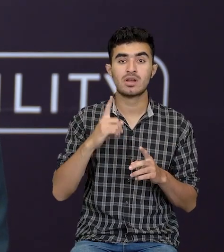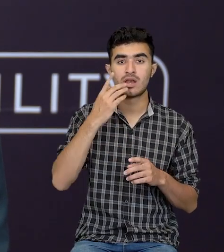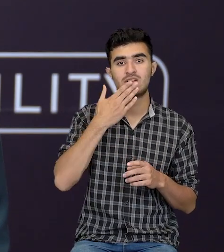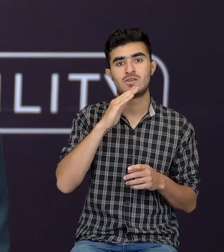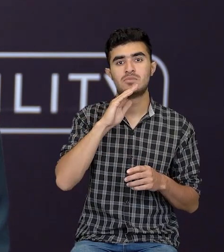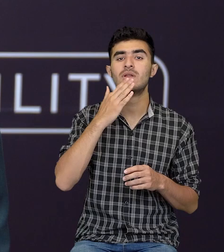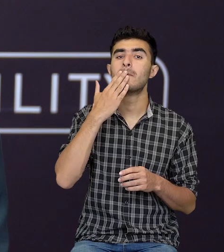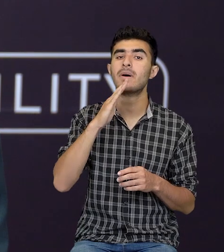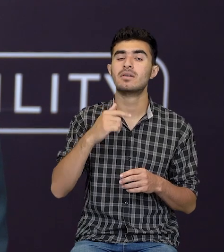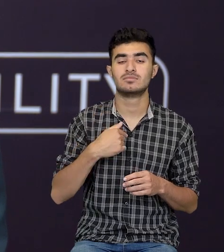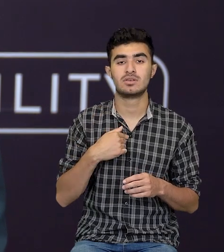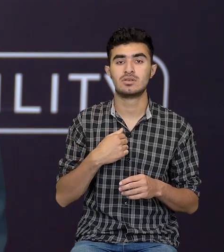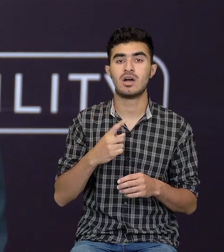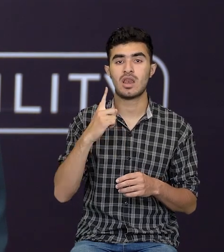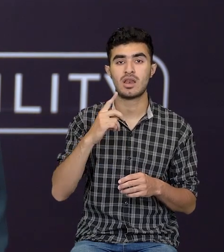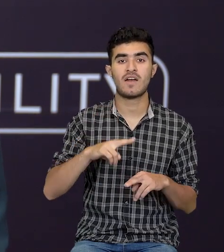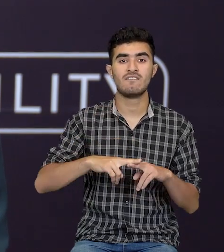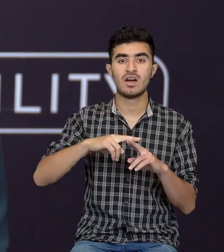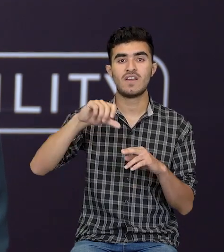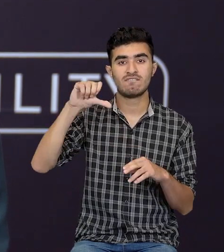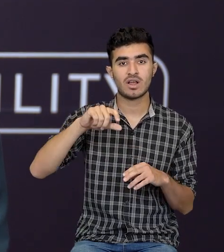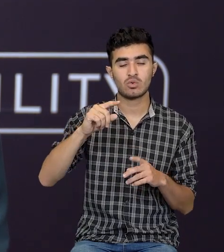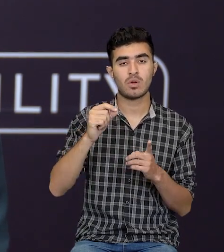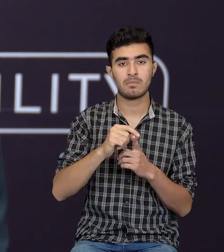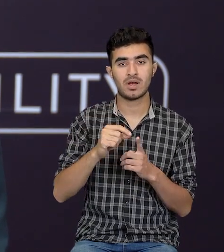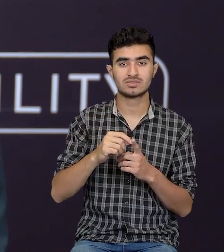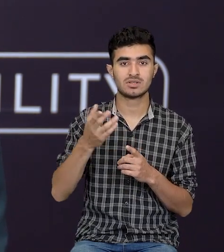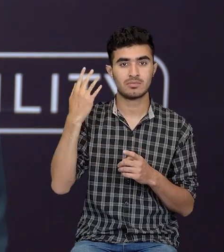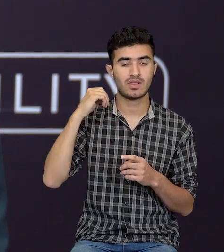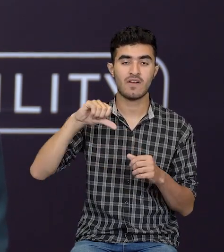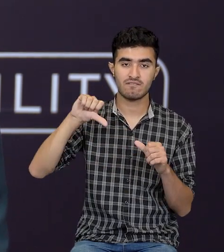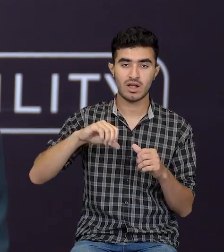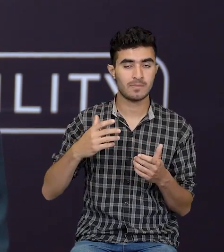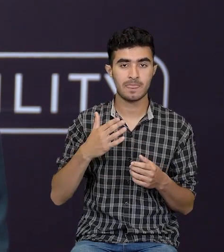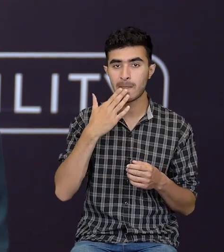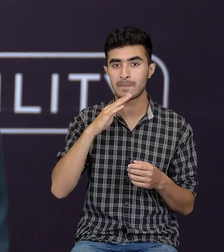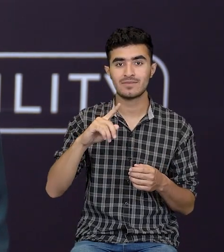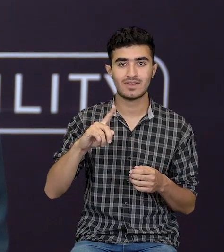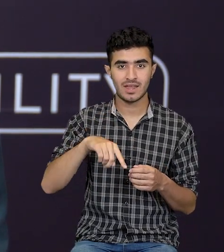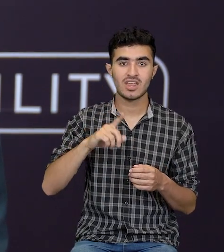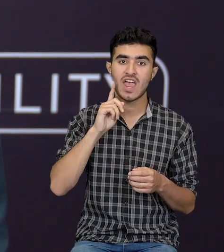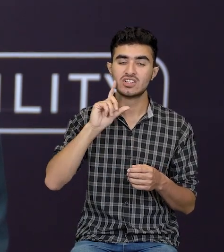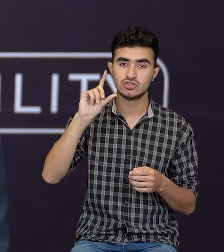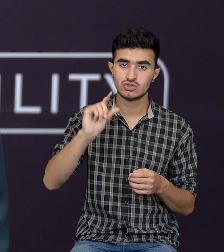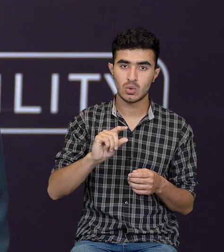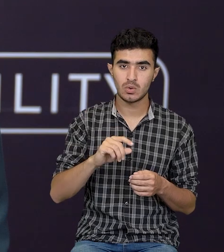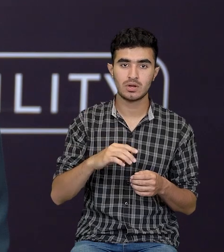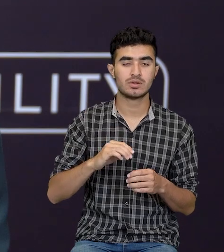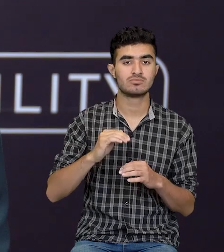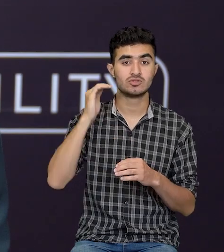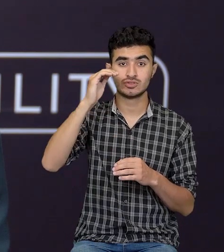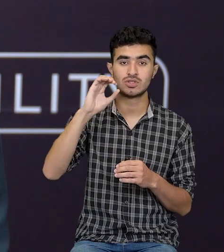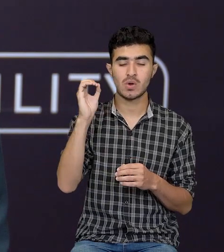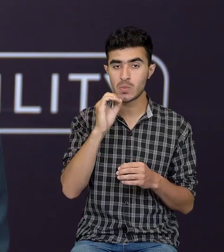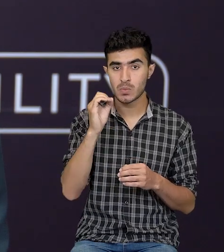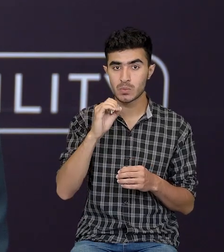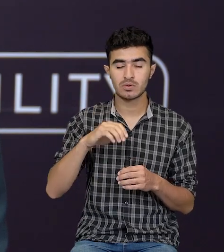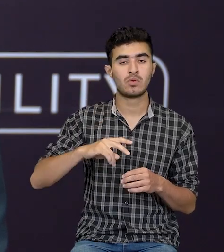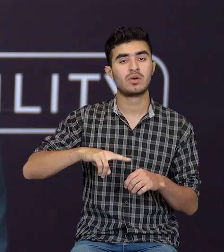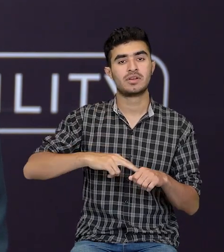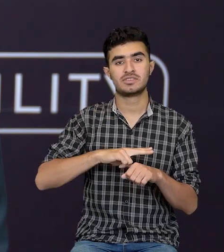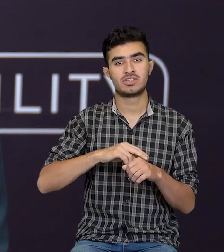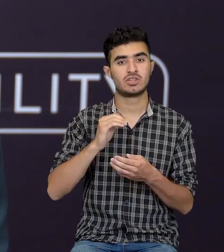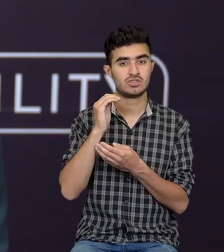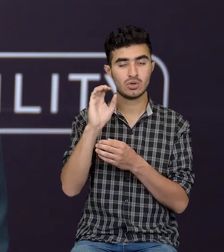कोई और है, मैं वहाँ पे जाऊँगा। तो जैसे ही मैं वर्ल्ड कप में गया तो वर्ल्ड कप में अल्लाह ताला ने मुझे एक ऐसा मैंने काम किया कि जो